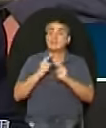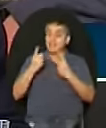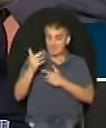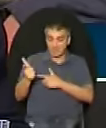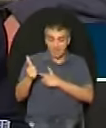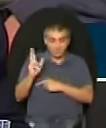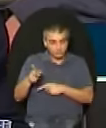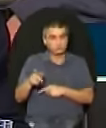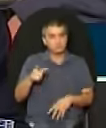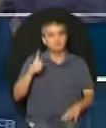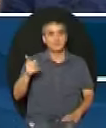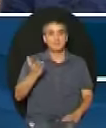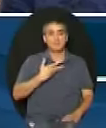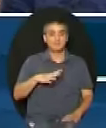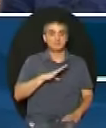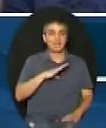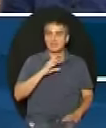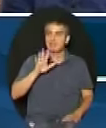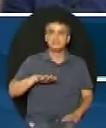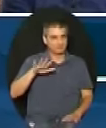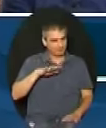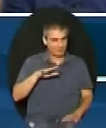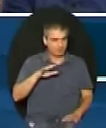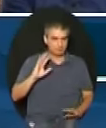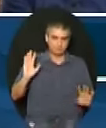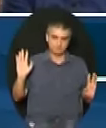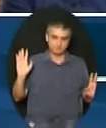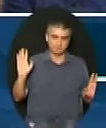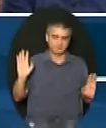הם מחזיקים נשק ומהווים איום על הסביבה. מסכים. הם